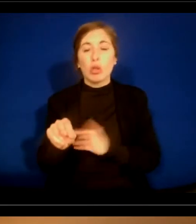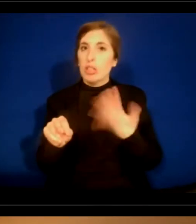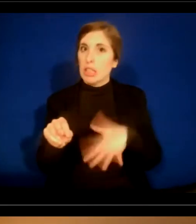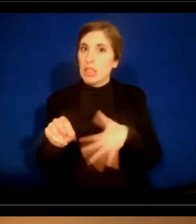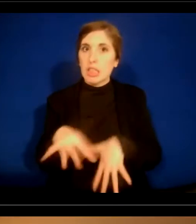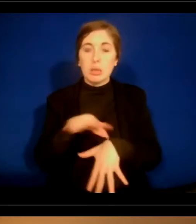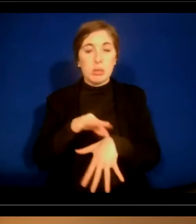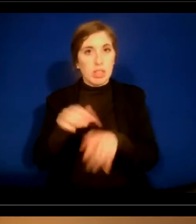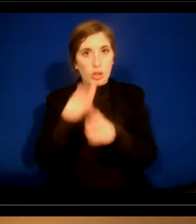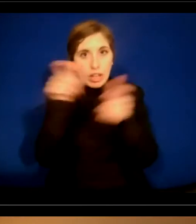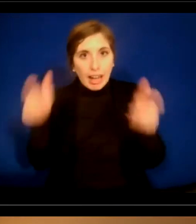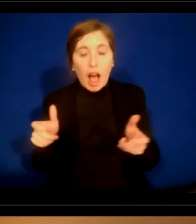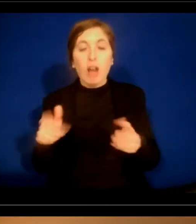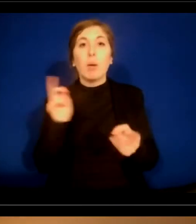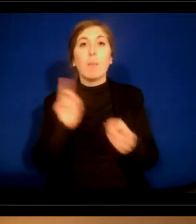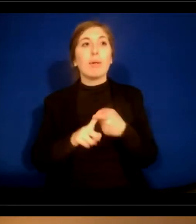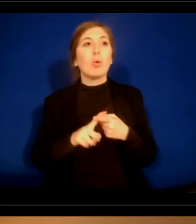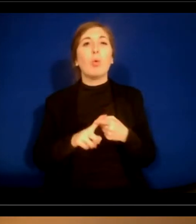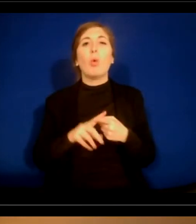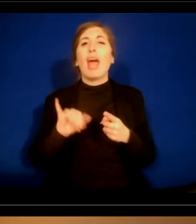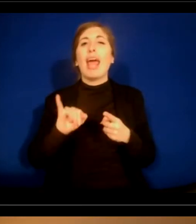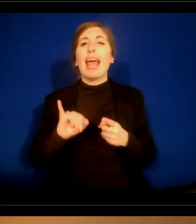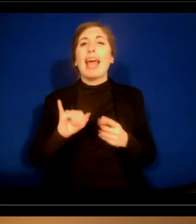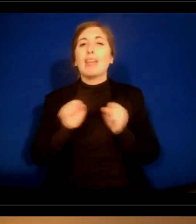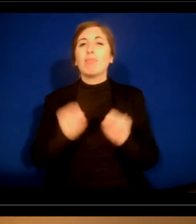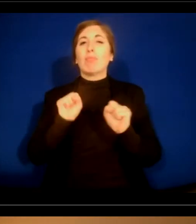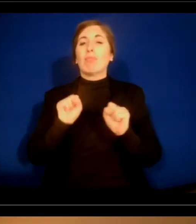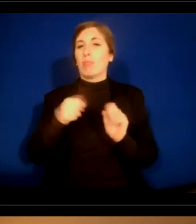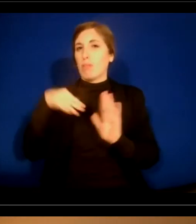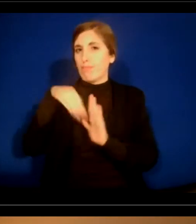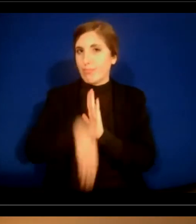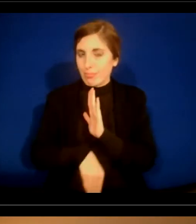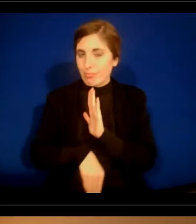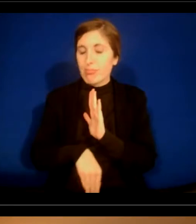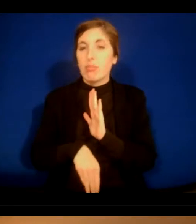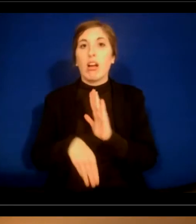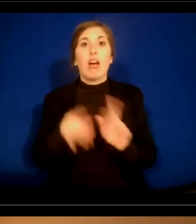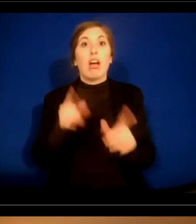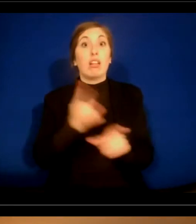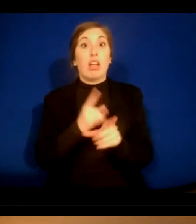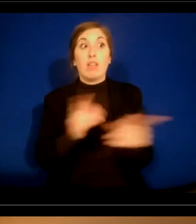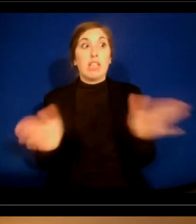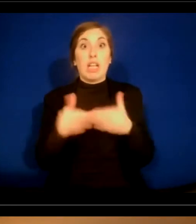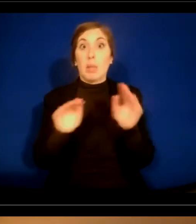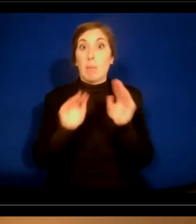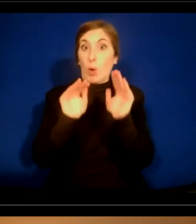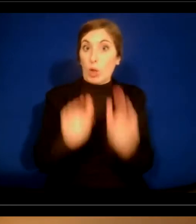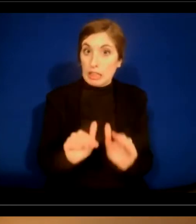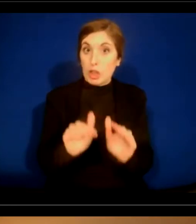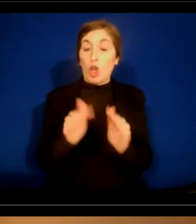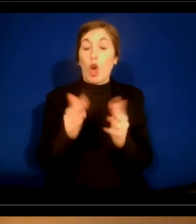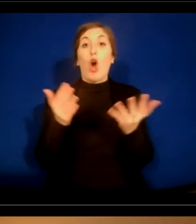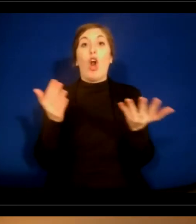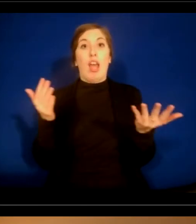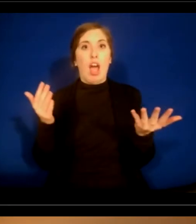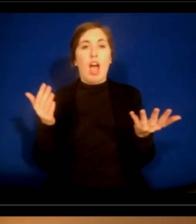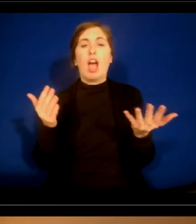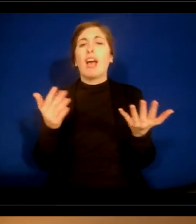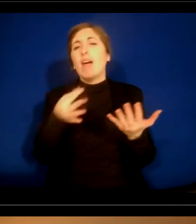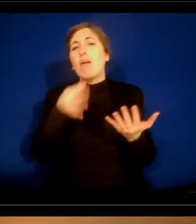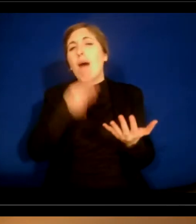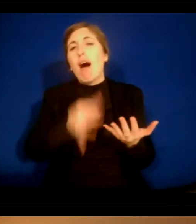gravemente immunodepresso, quindi non può stare ovunque, deve stare in una stanza protetta. Spesso i dettagli